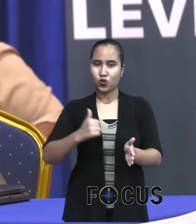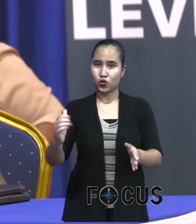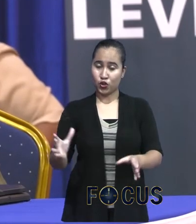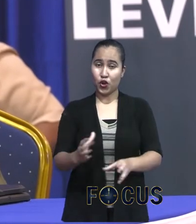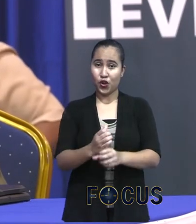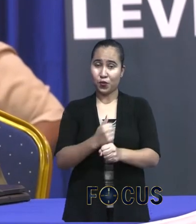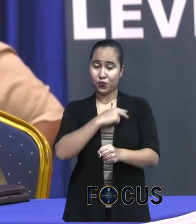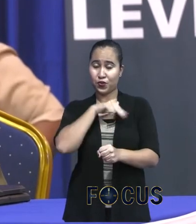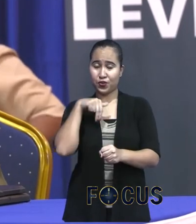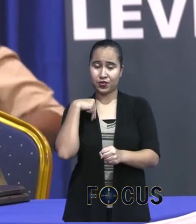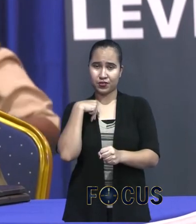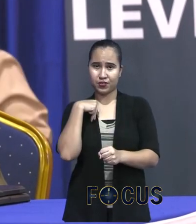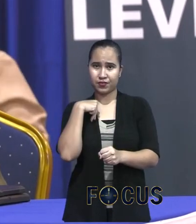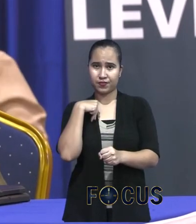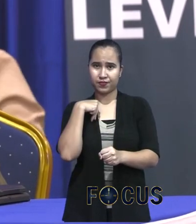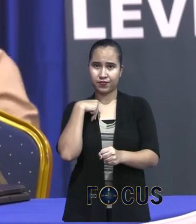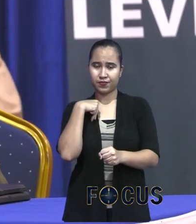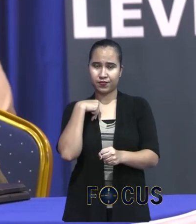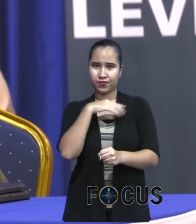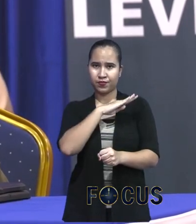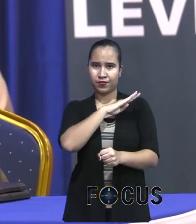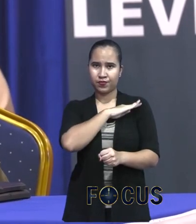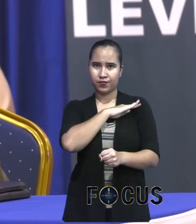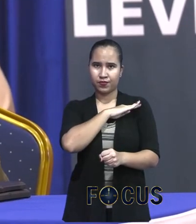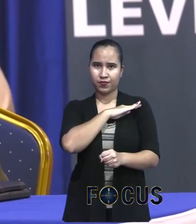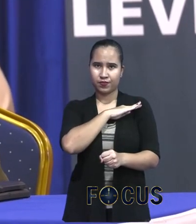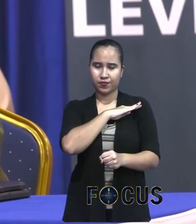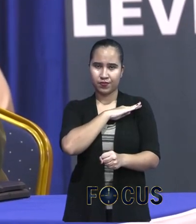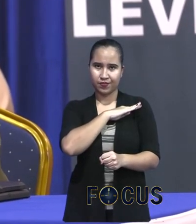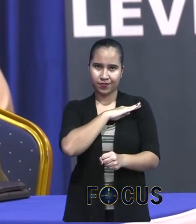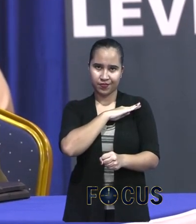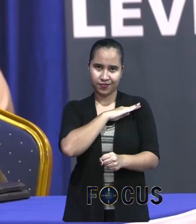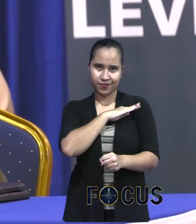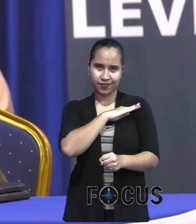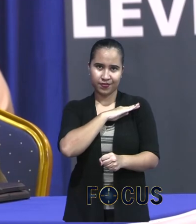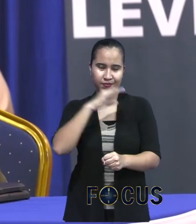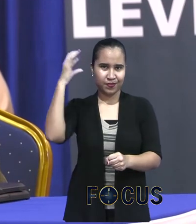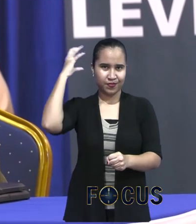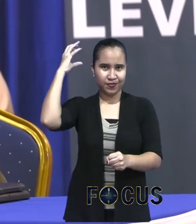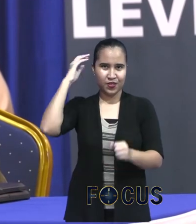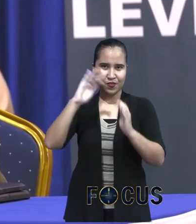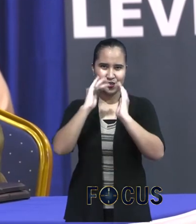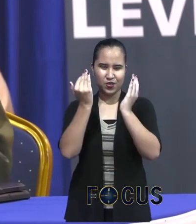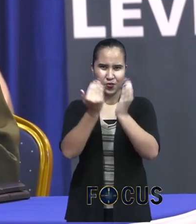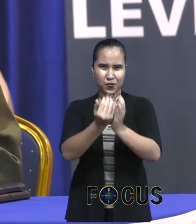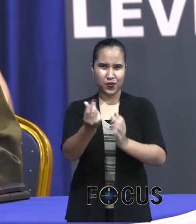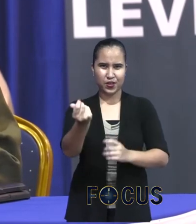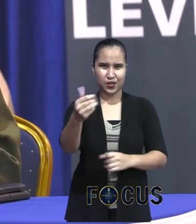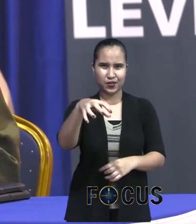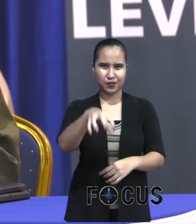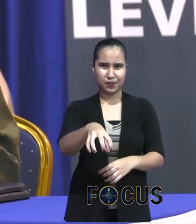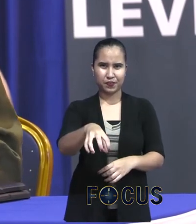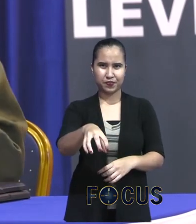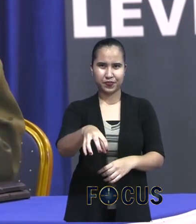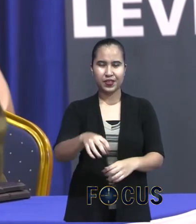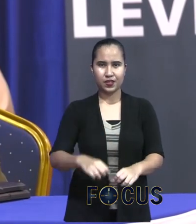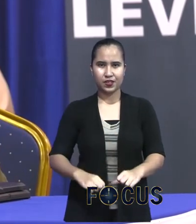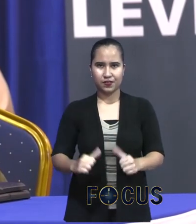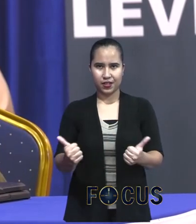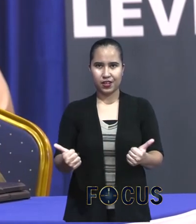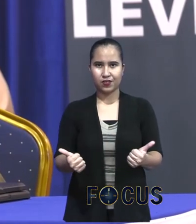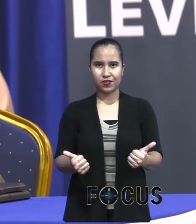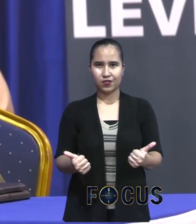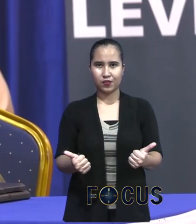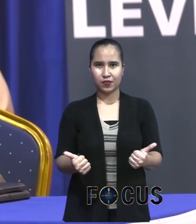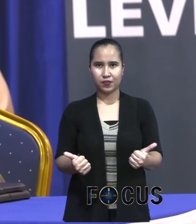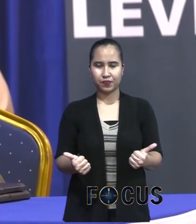voor ons. Verder ook is een fast-track fenomeen van de Wereldbank voor een aantal landen vrijgekomen.